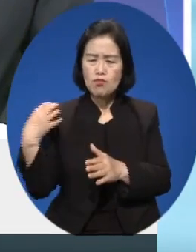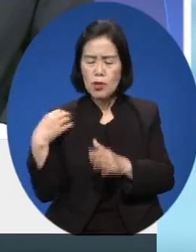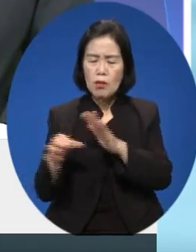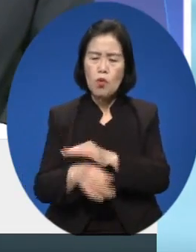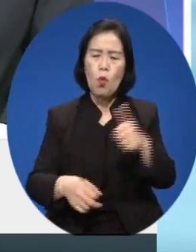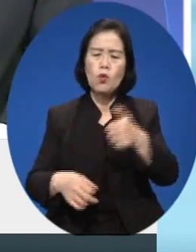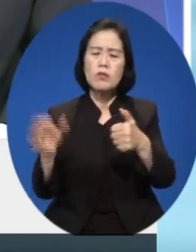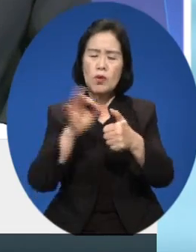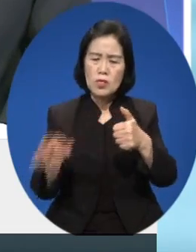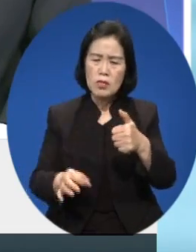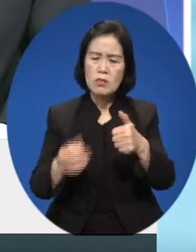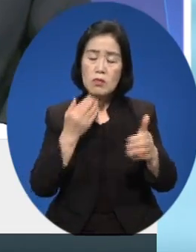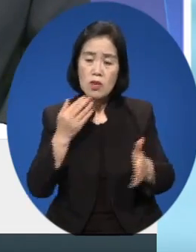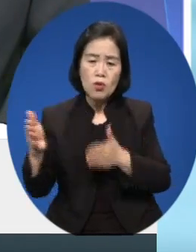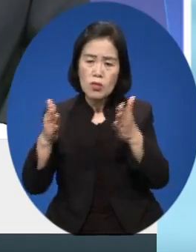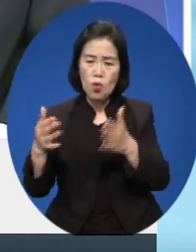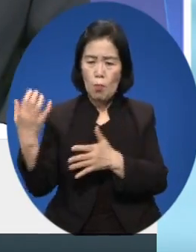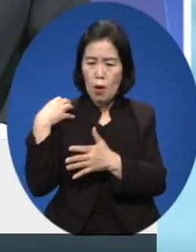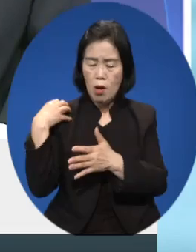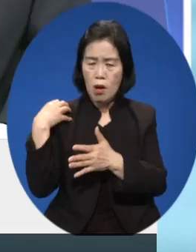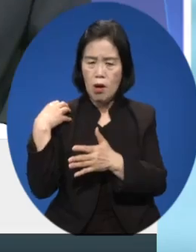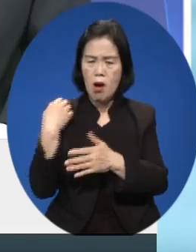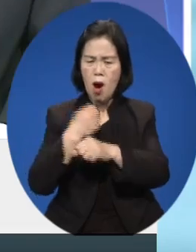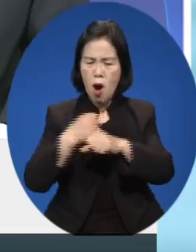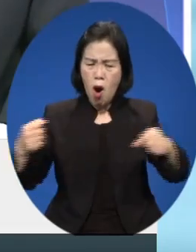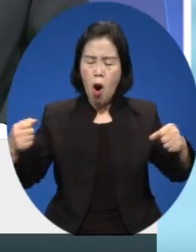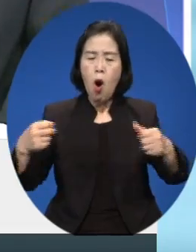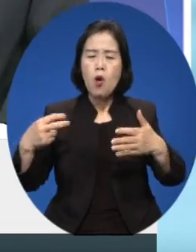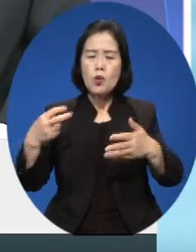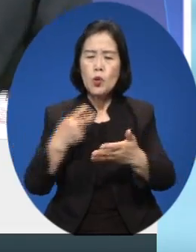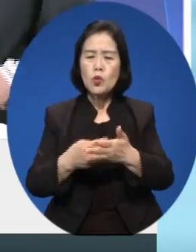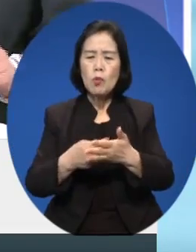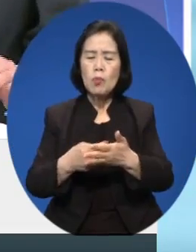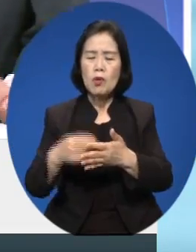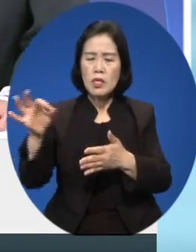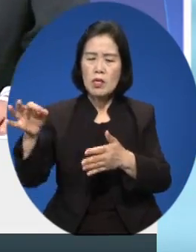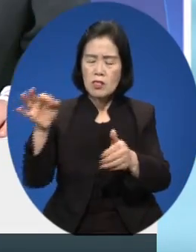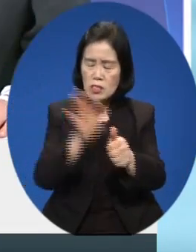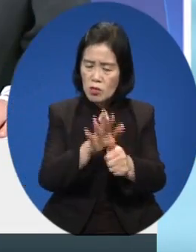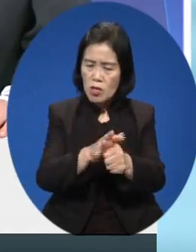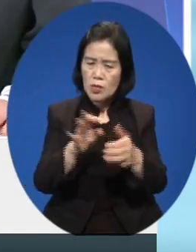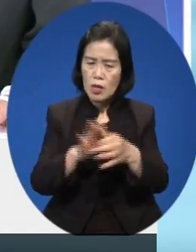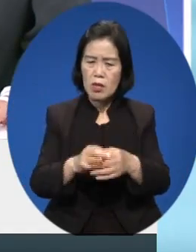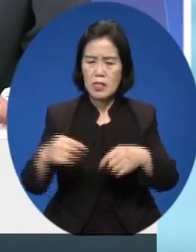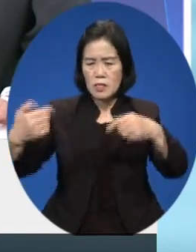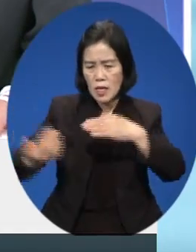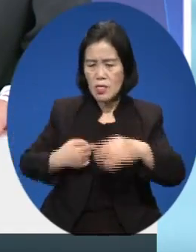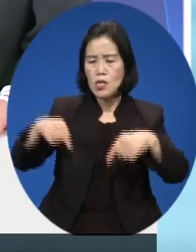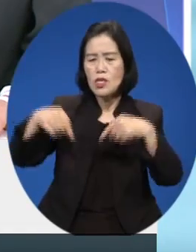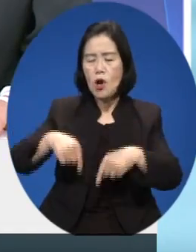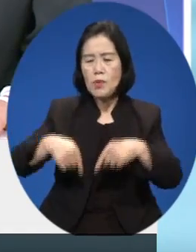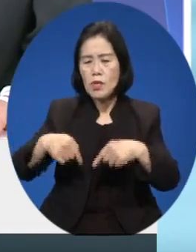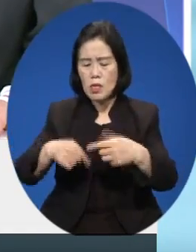를 분담 하기로 했던 경기도는 광역교통 법 제 10조에 재정 지원과 관련된 사항은 사전 협의를 하여야 한다